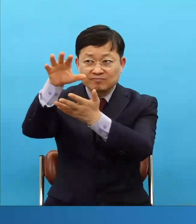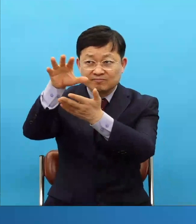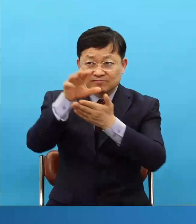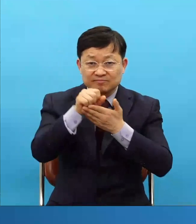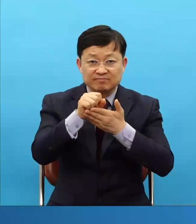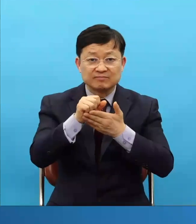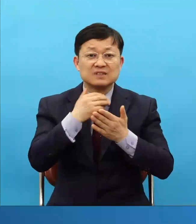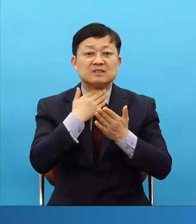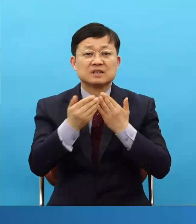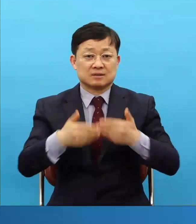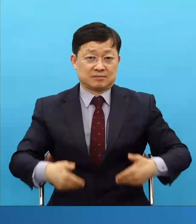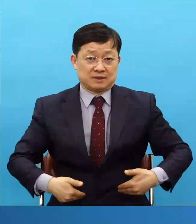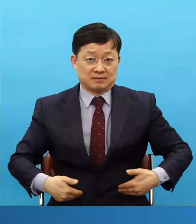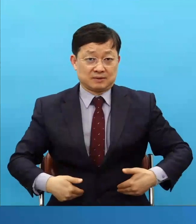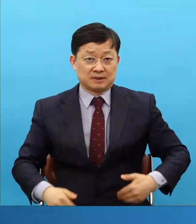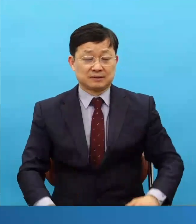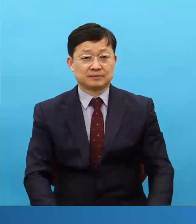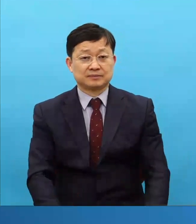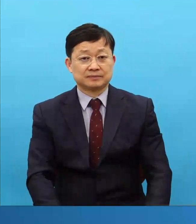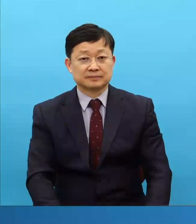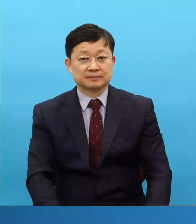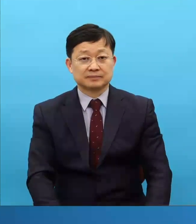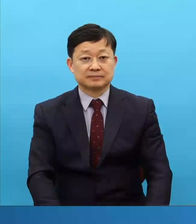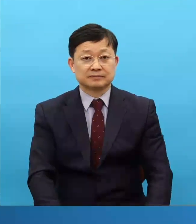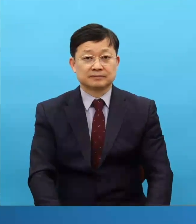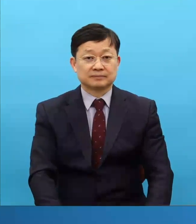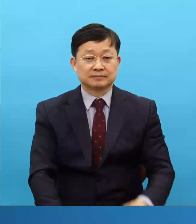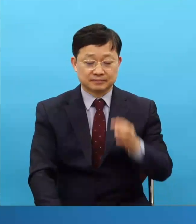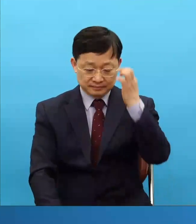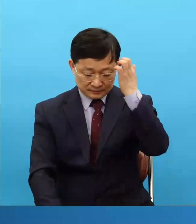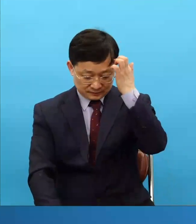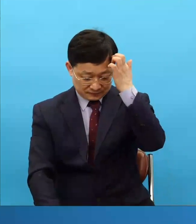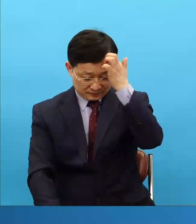now. 저는 87년도에